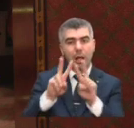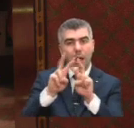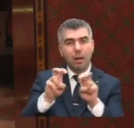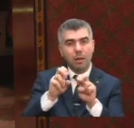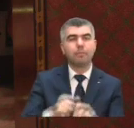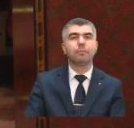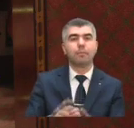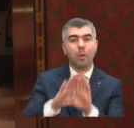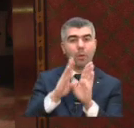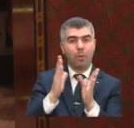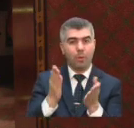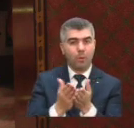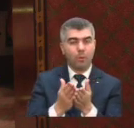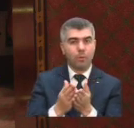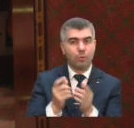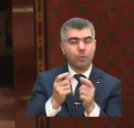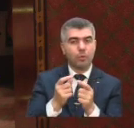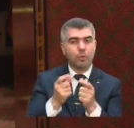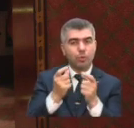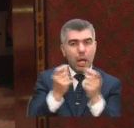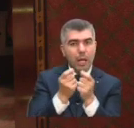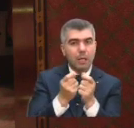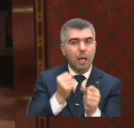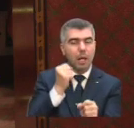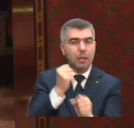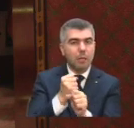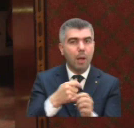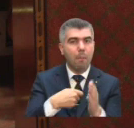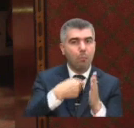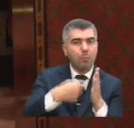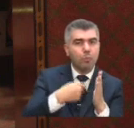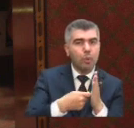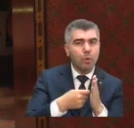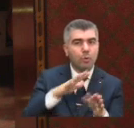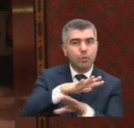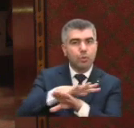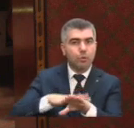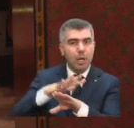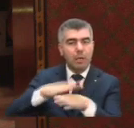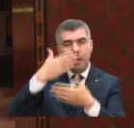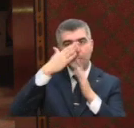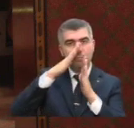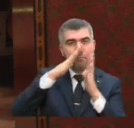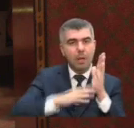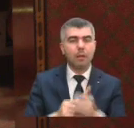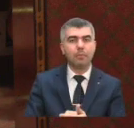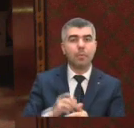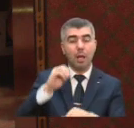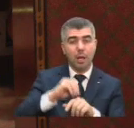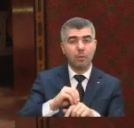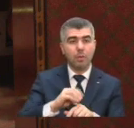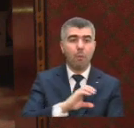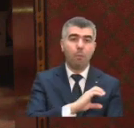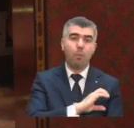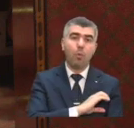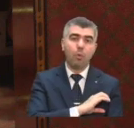حيث شملت مختلف الأنشطة الاقتصادية والمشاريع الاستثمارية بمختلف جهات المملكة. كما تمكنت الشرطة البيئية